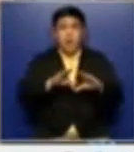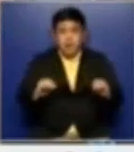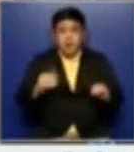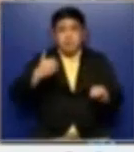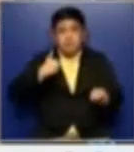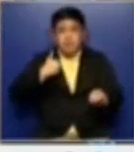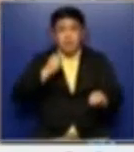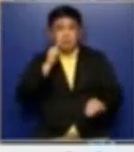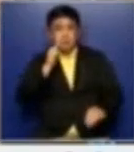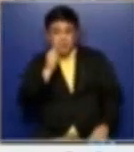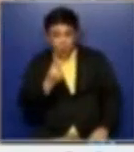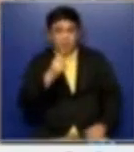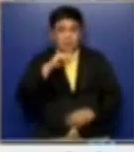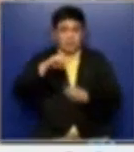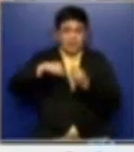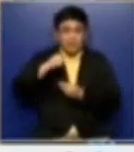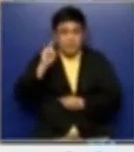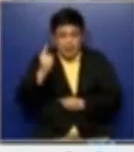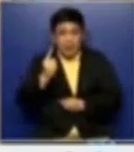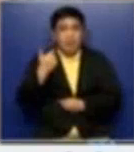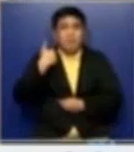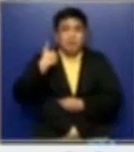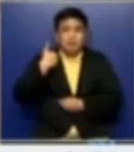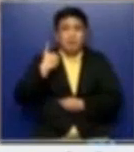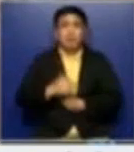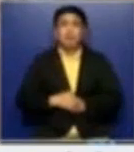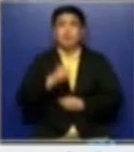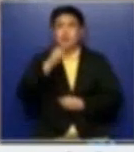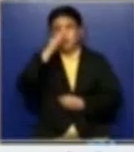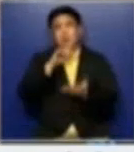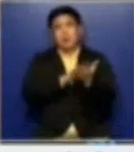วกมารอบสองอีกเมื่อไหร่ถ้าประเทศยังบริ